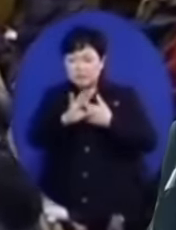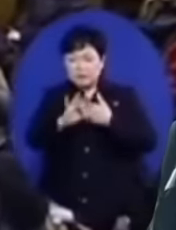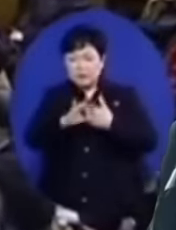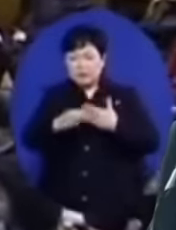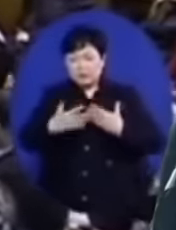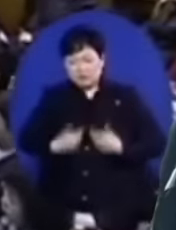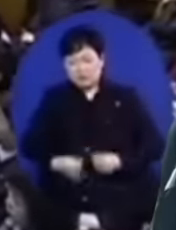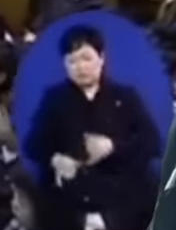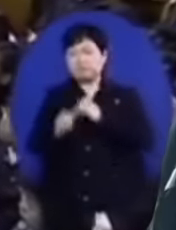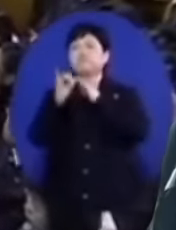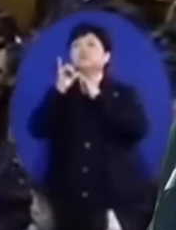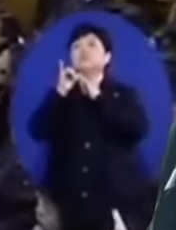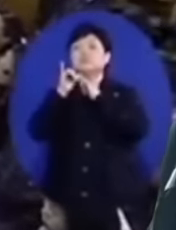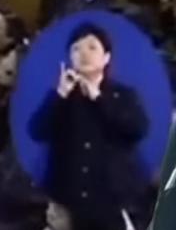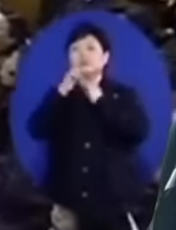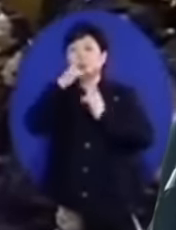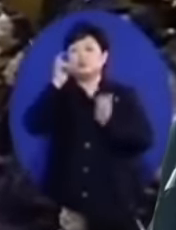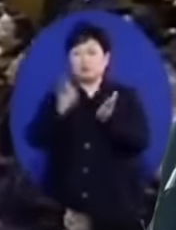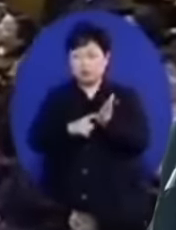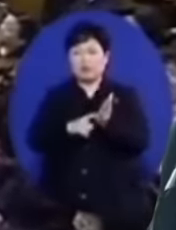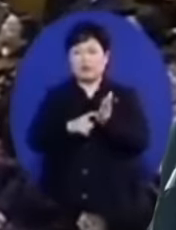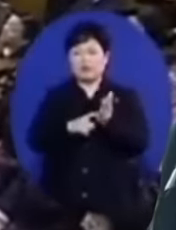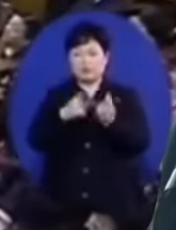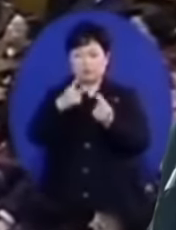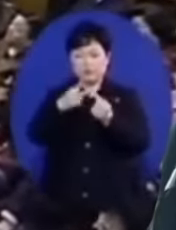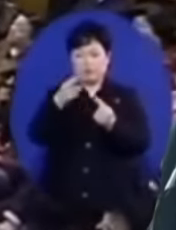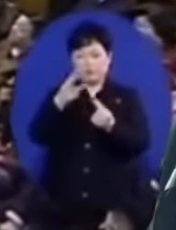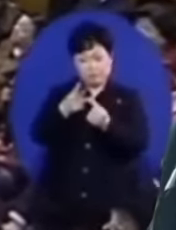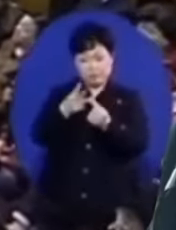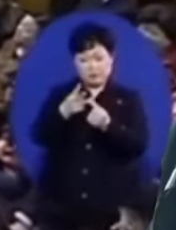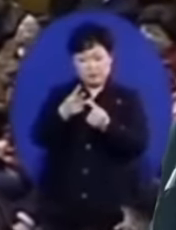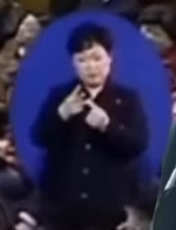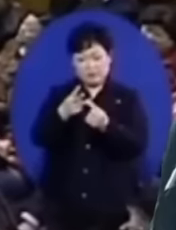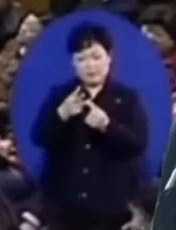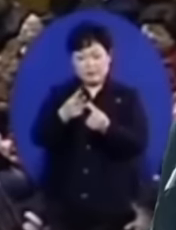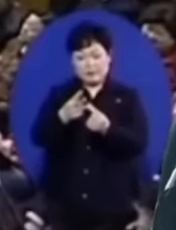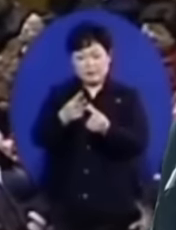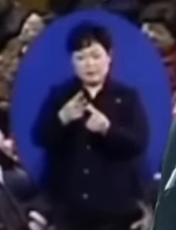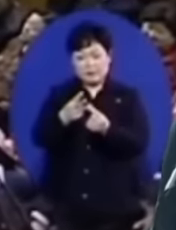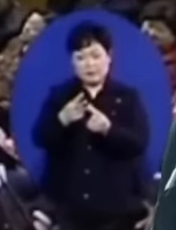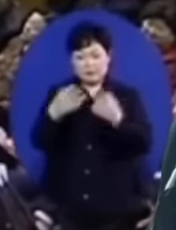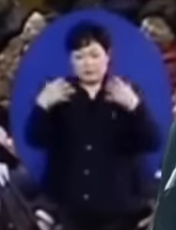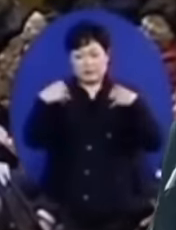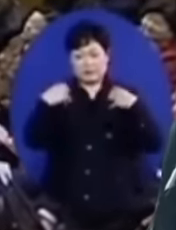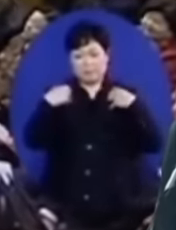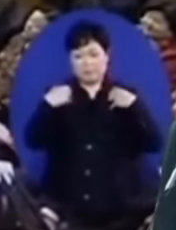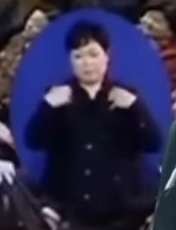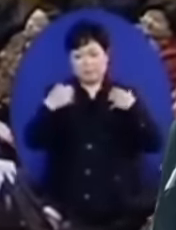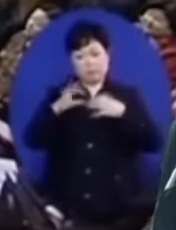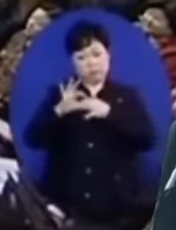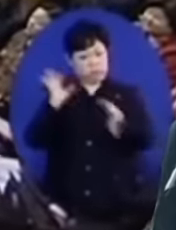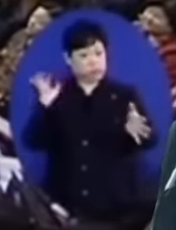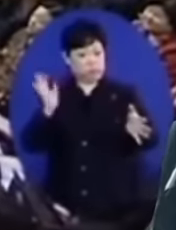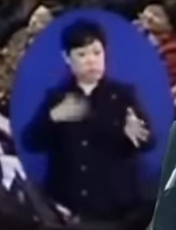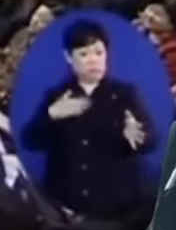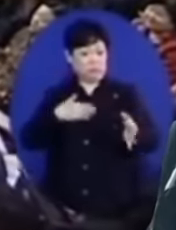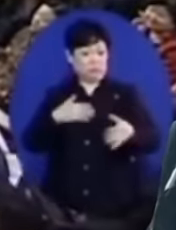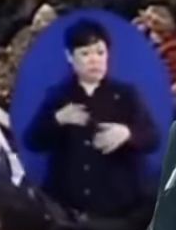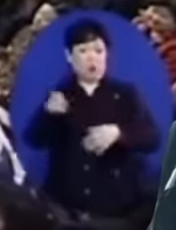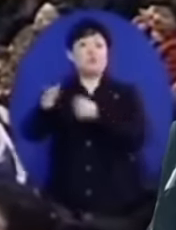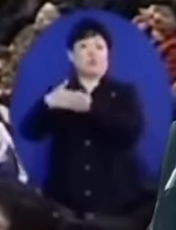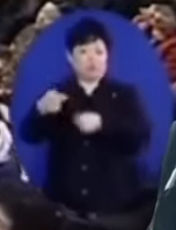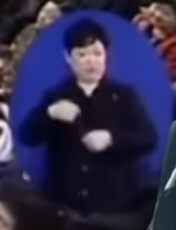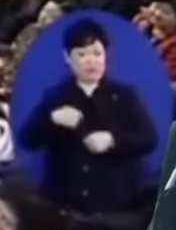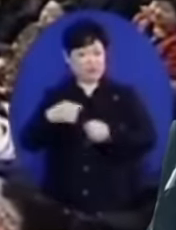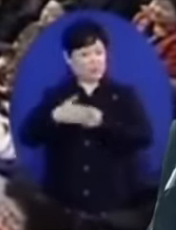절망하여 자살까지 쉽게 해버리고 맙니다. 셋째는 책임전가형입니다. 언제나 잘못의 원인을 남의 탓으로